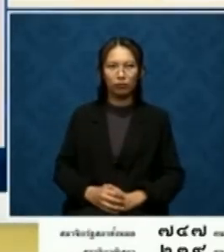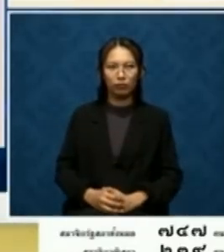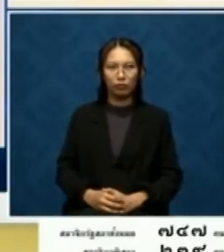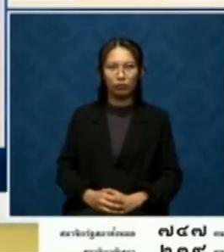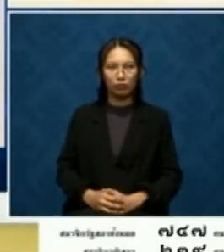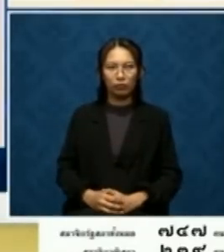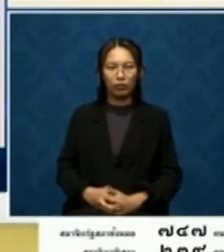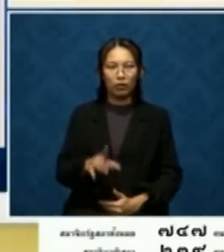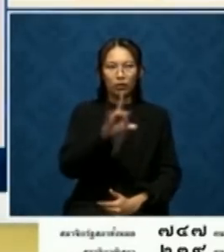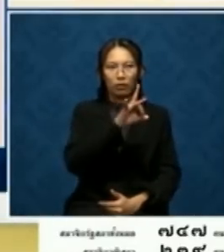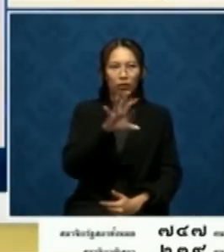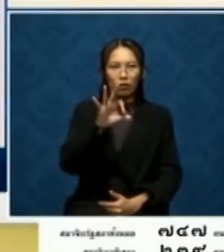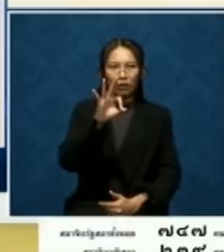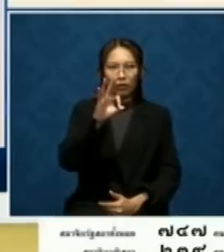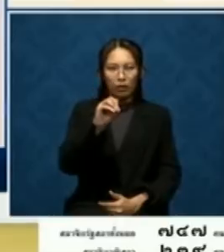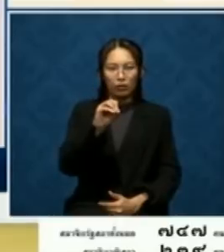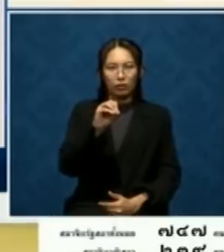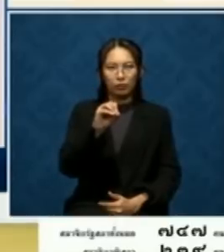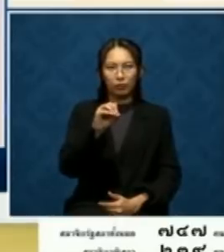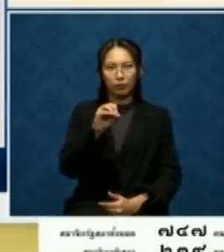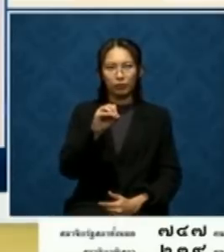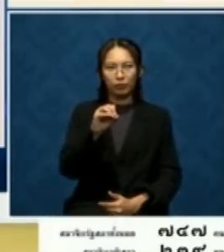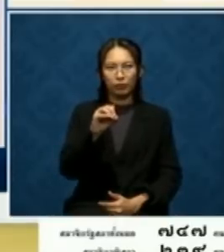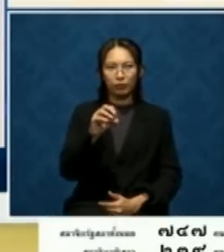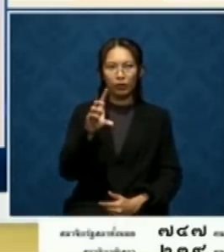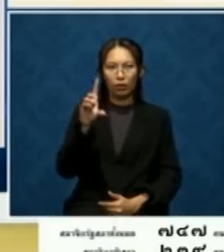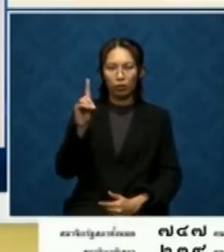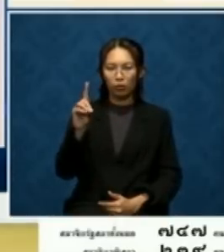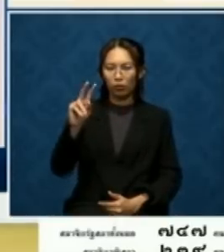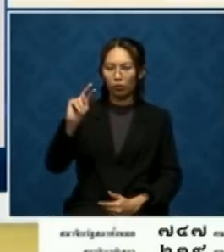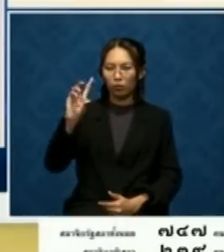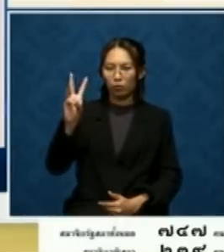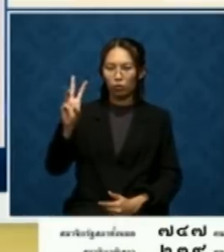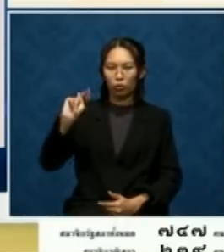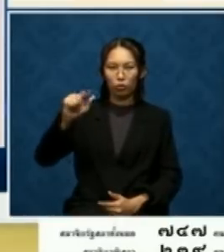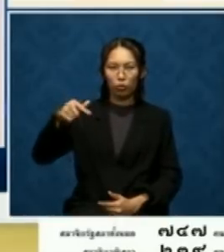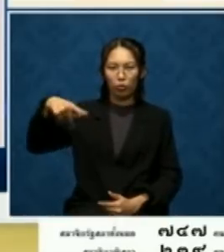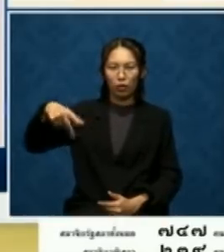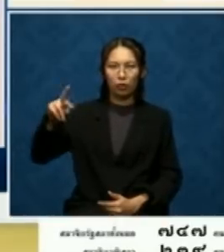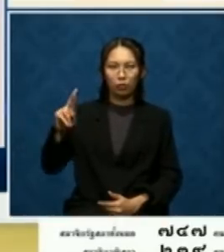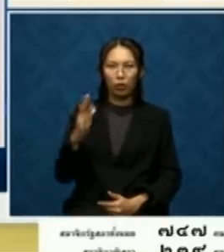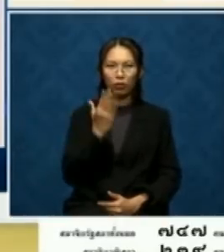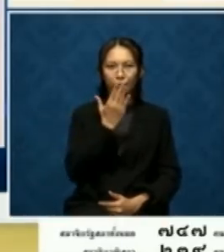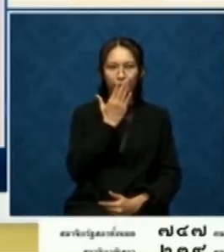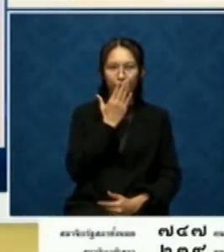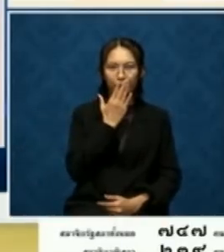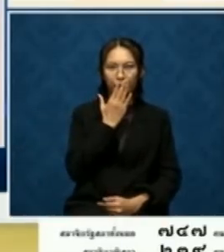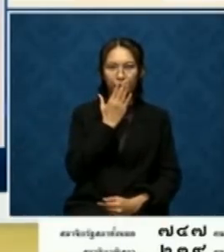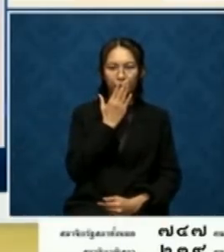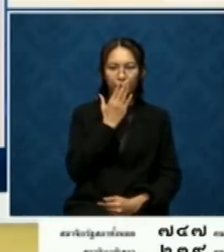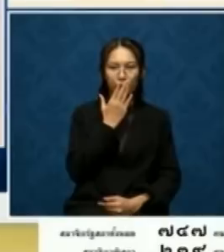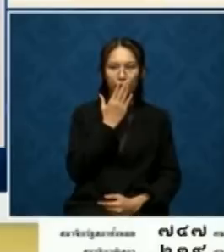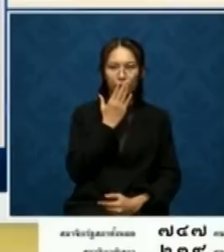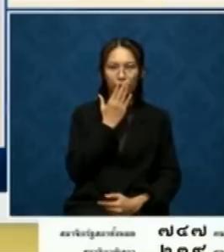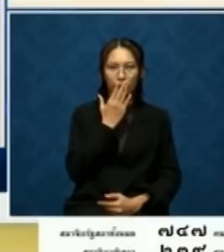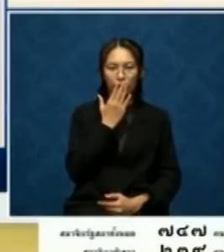374เสียงนะคะได้ไปแล้ว177เสียงนะคะก็อีก สักกลมๆประมาณสักไม่ถึง300แล้วนะคะตอนนี้นะคะ